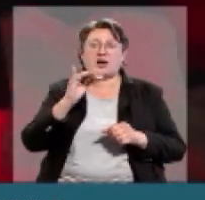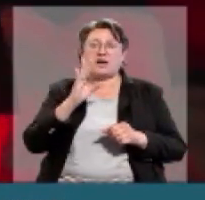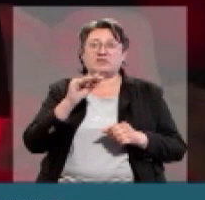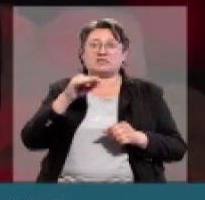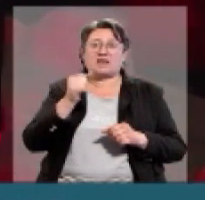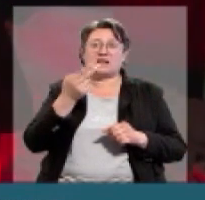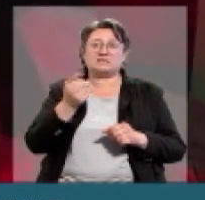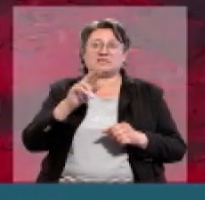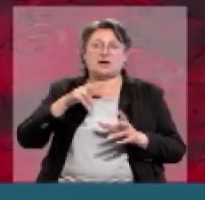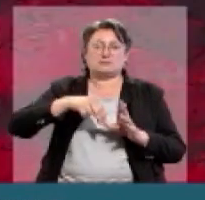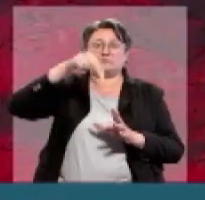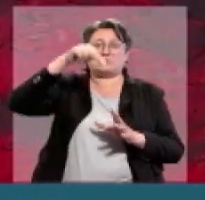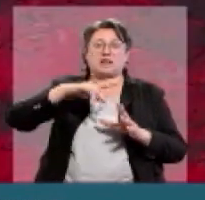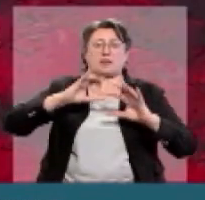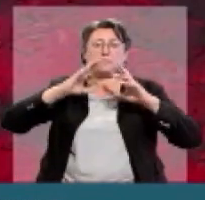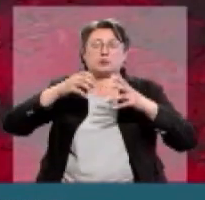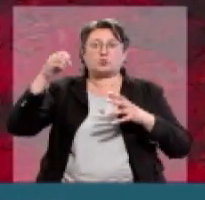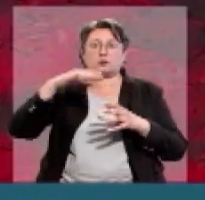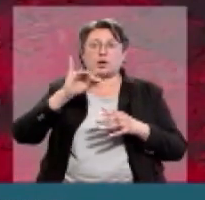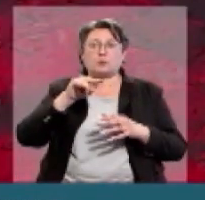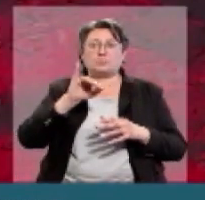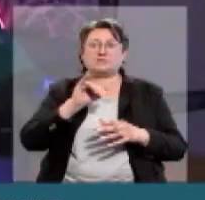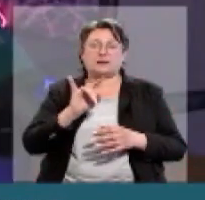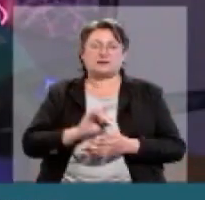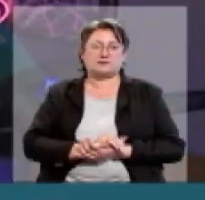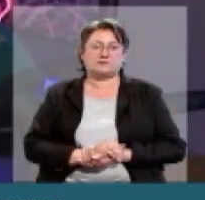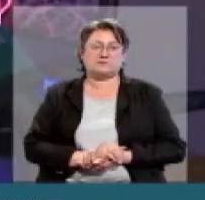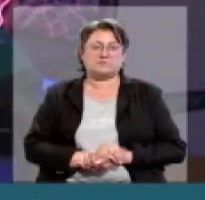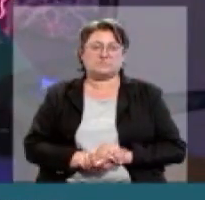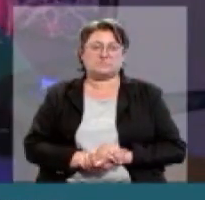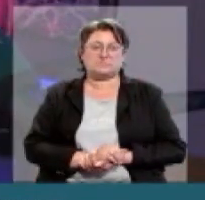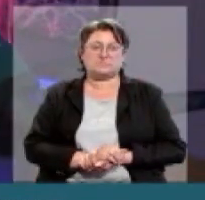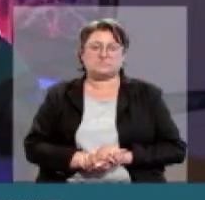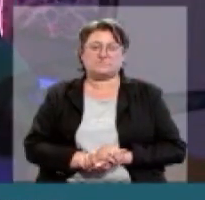гравитацию на самой большой планете Солнечной системы – Юпитере.